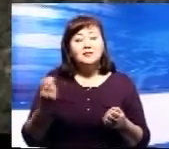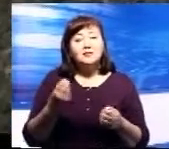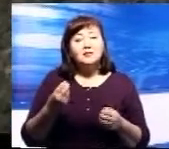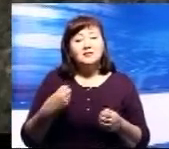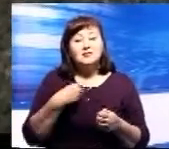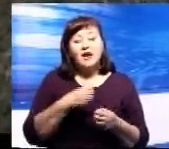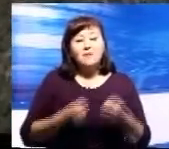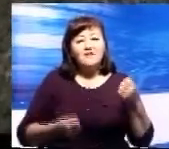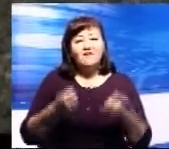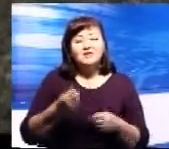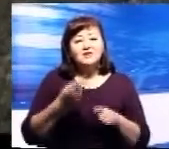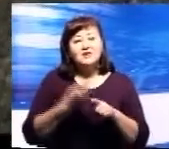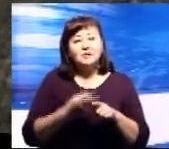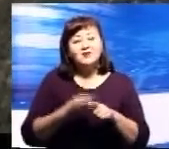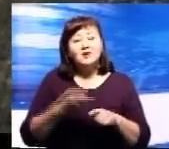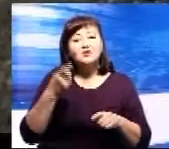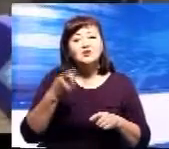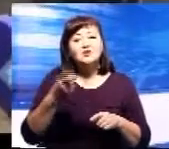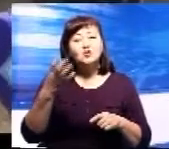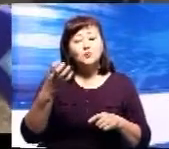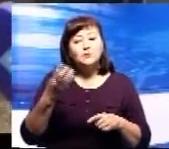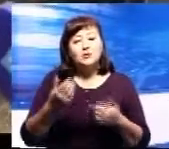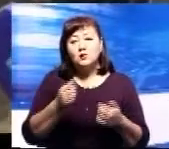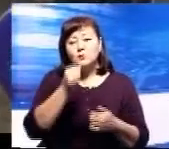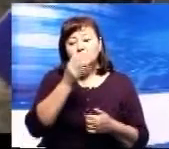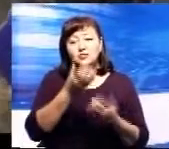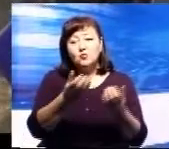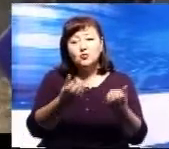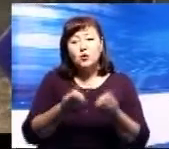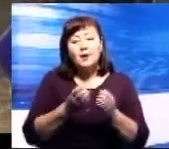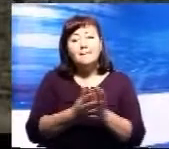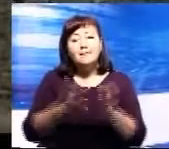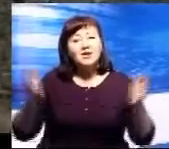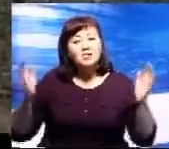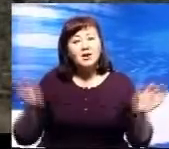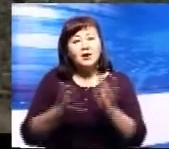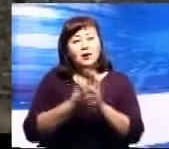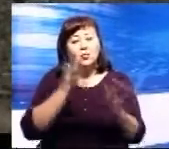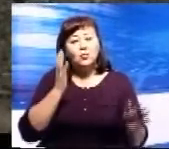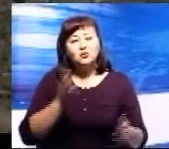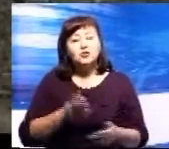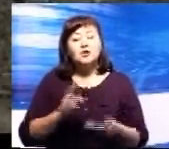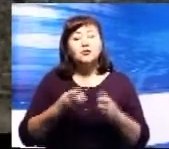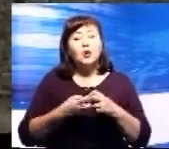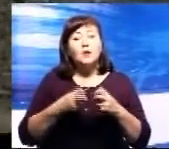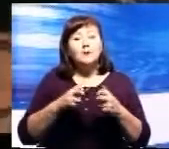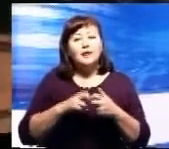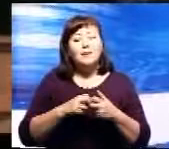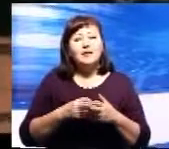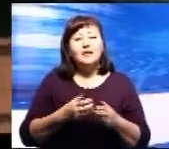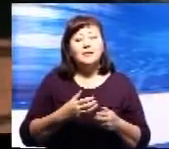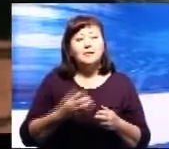за доставку. Уголь есть на складе, но мы не можем его получить, потому что большая очередь. То, что проблем с углем в Семее